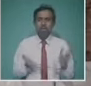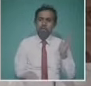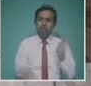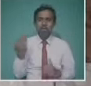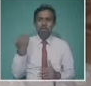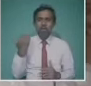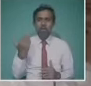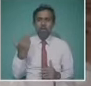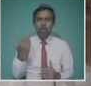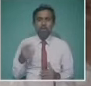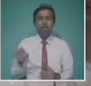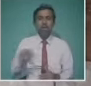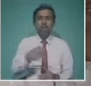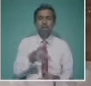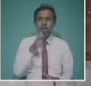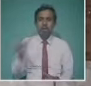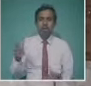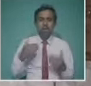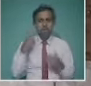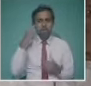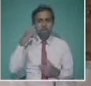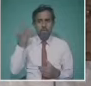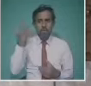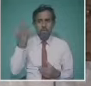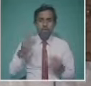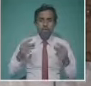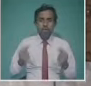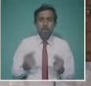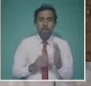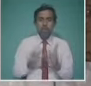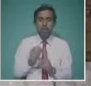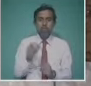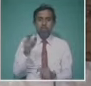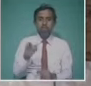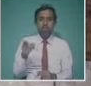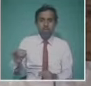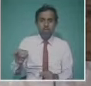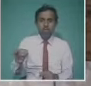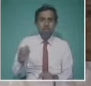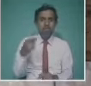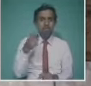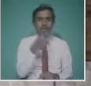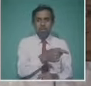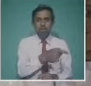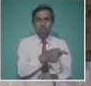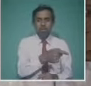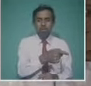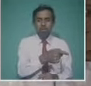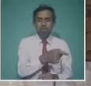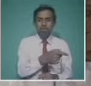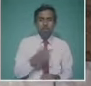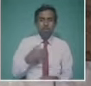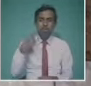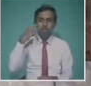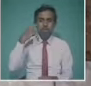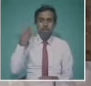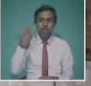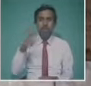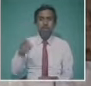නේද කාට බැන්නද කියලා අපි දන්නේ නැහැ ඉඩපු ගමන් ඇමතිතුමාටත් අද්දික් කරනවා ඊළඟට මේ පැතරත් අද්දික් කරා අපි දන්නේ